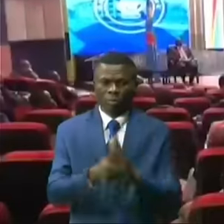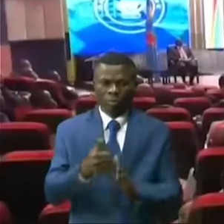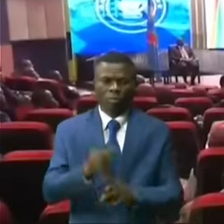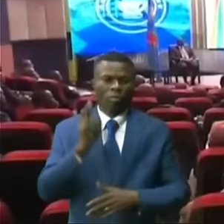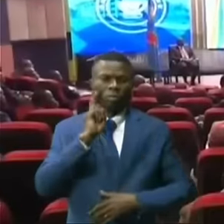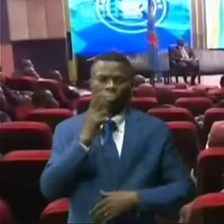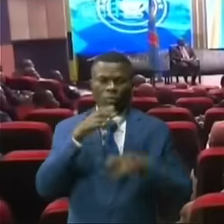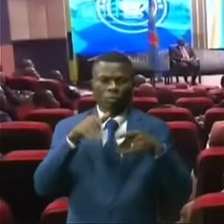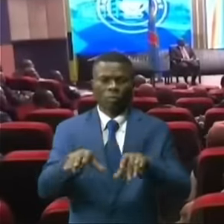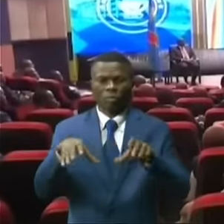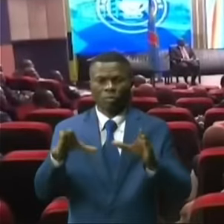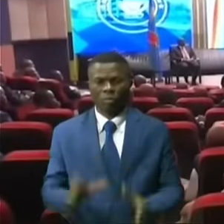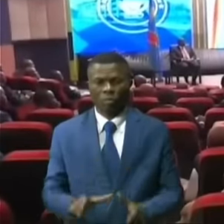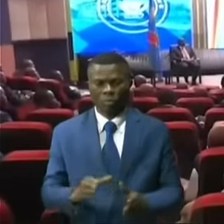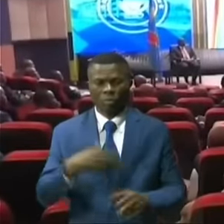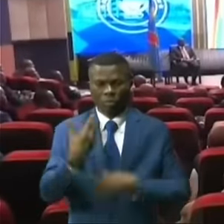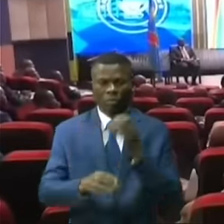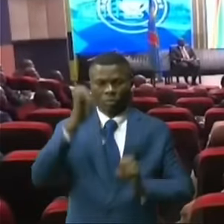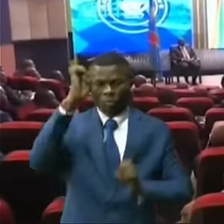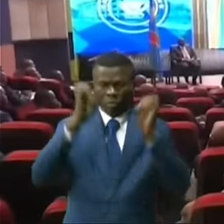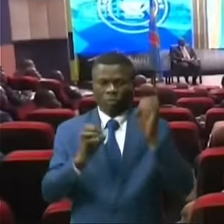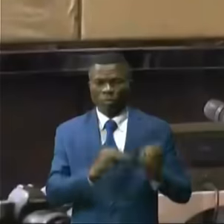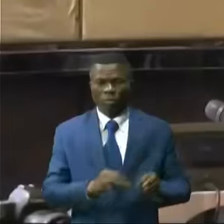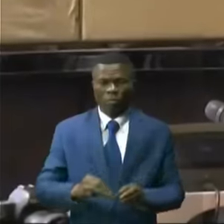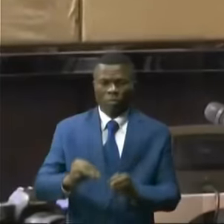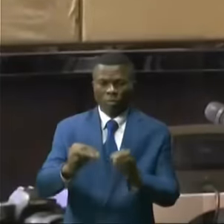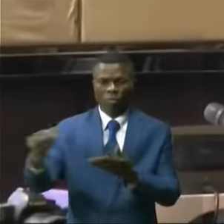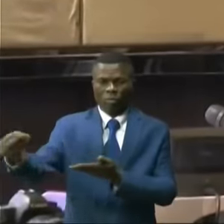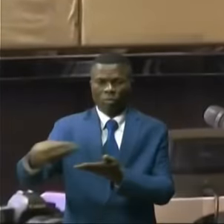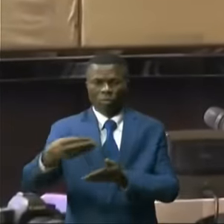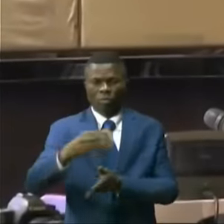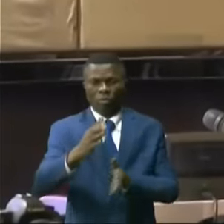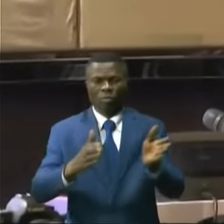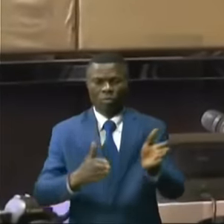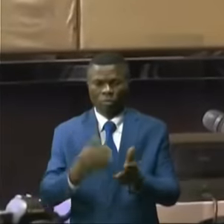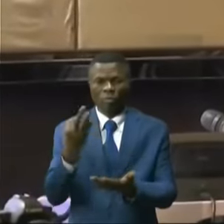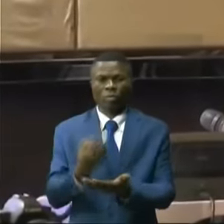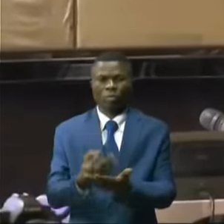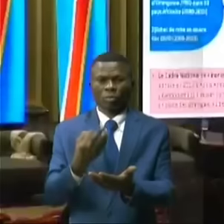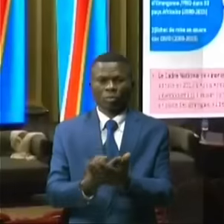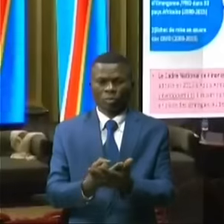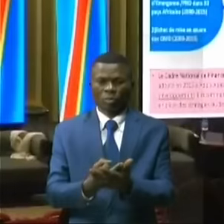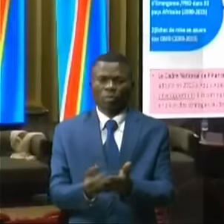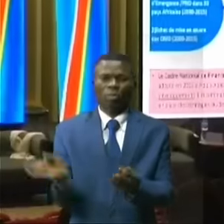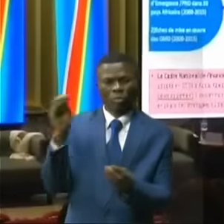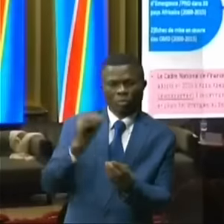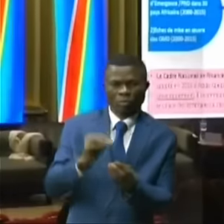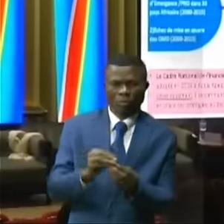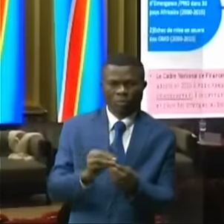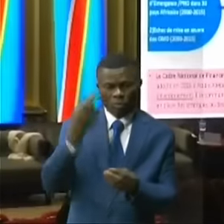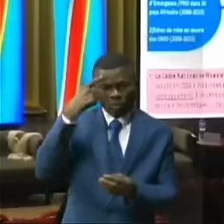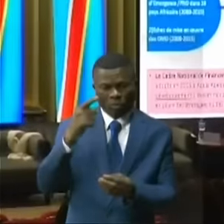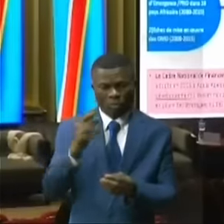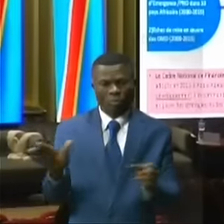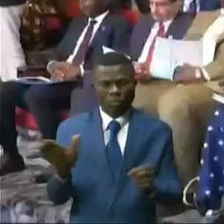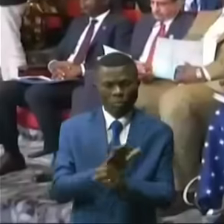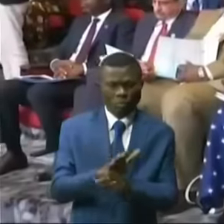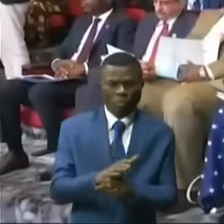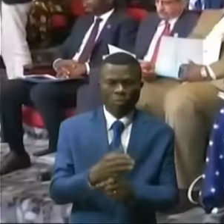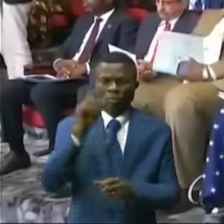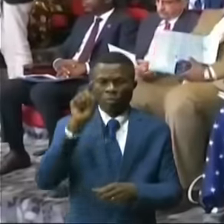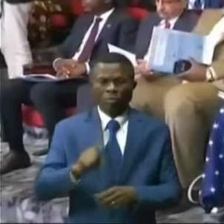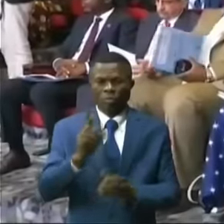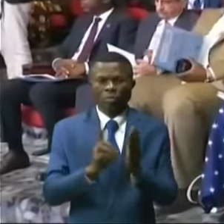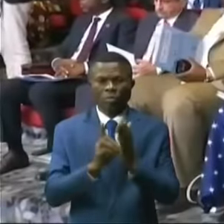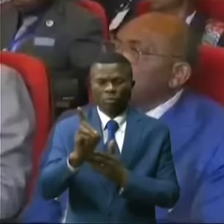hôtel vise à évaluer les possibilités de mobilisation de ressources financières supplémentaires pour combler les besoins du